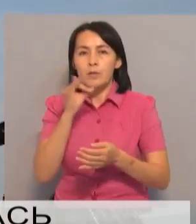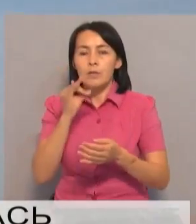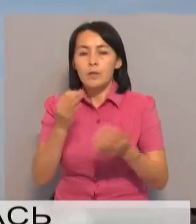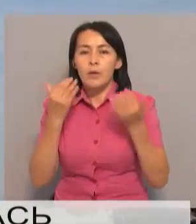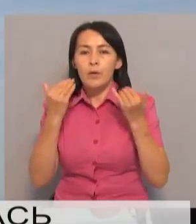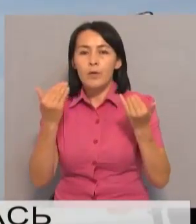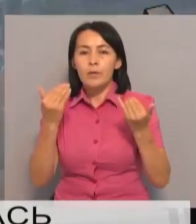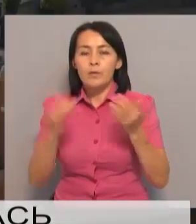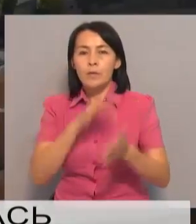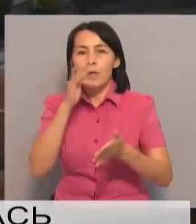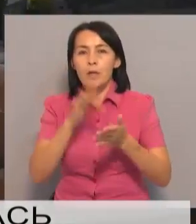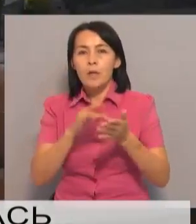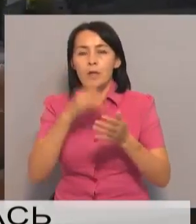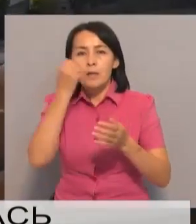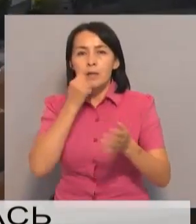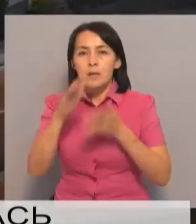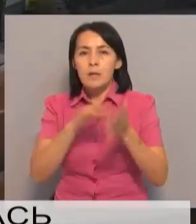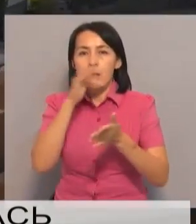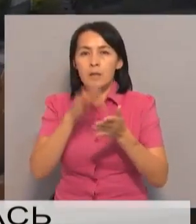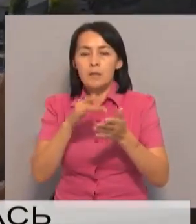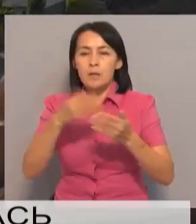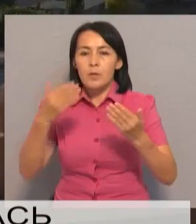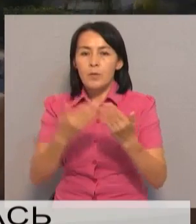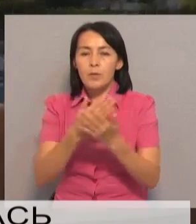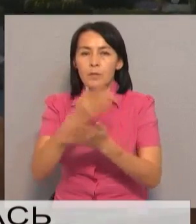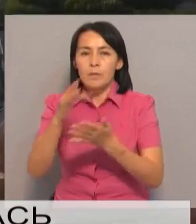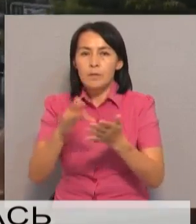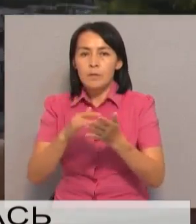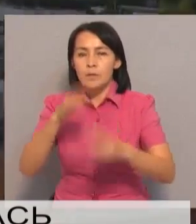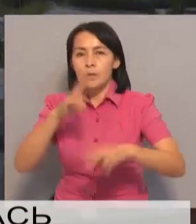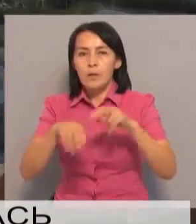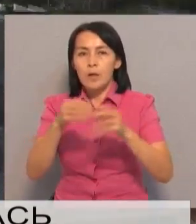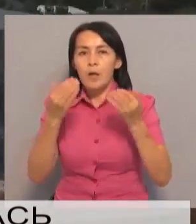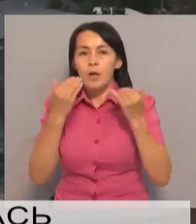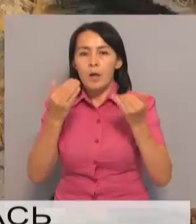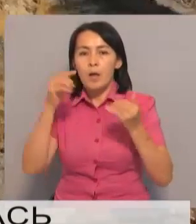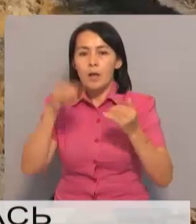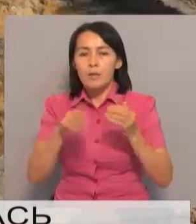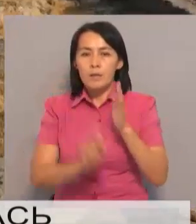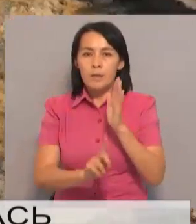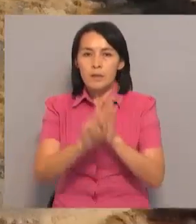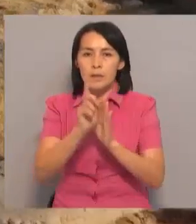ядро. Городище с цитаделью в центре современной городской застройки. Именно отсюда и